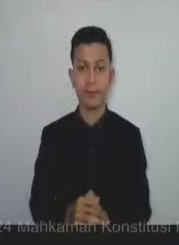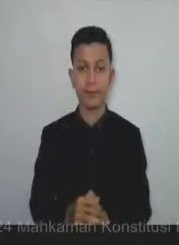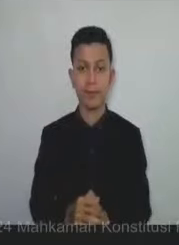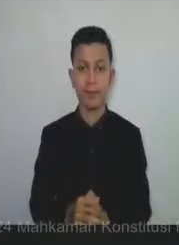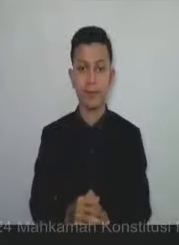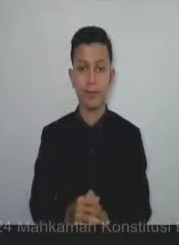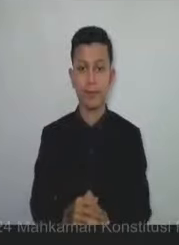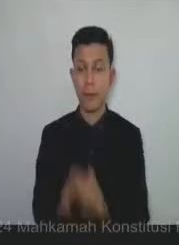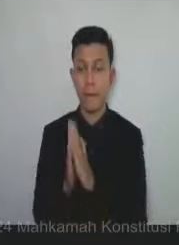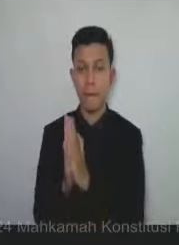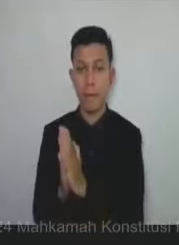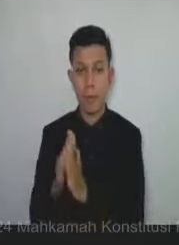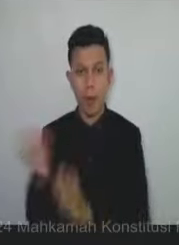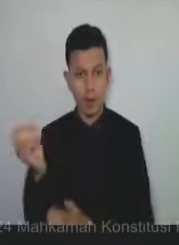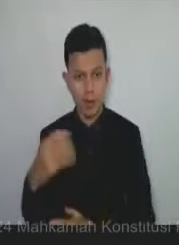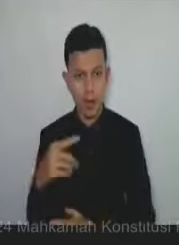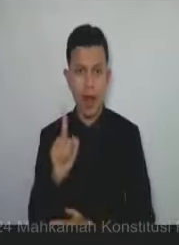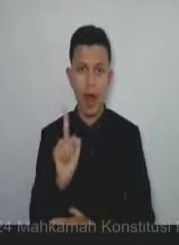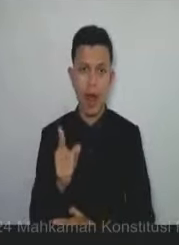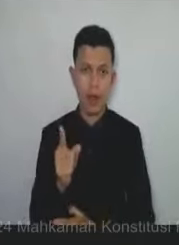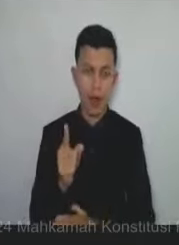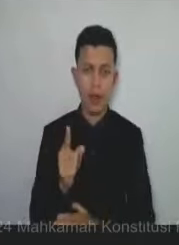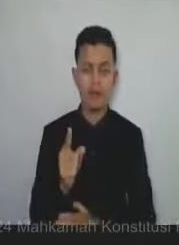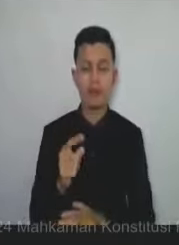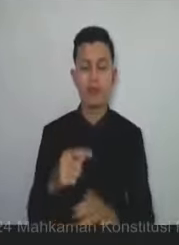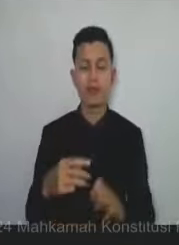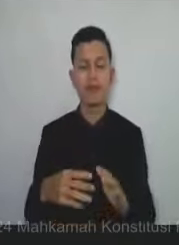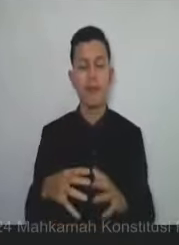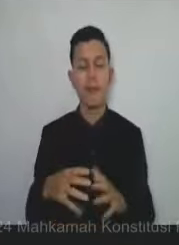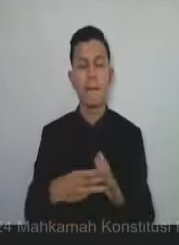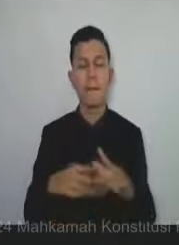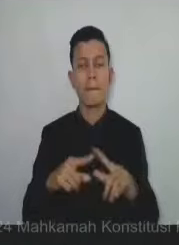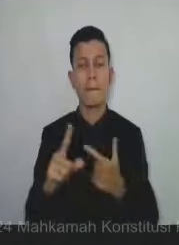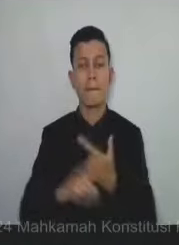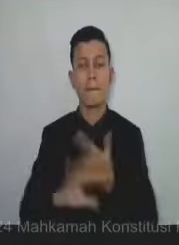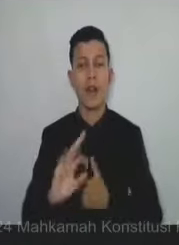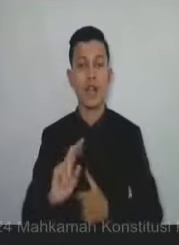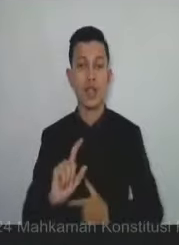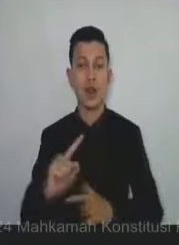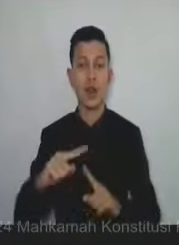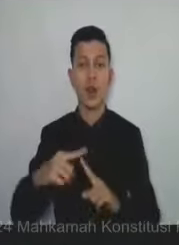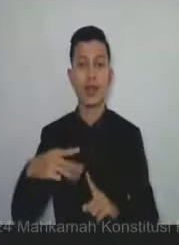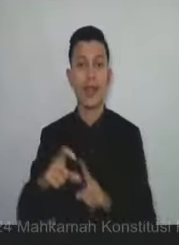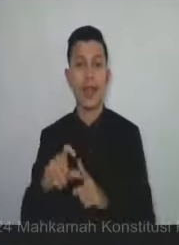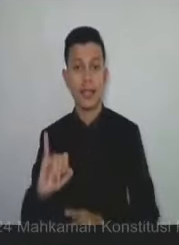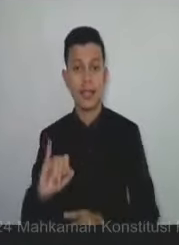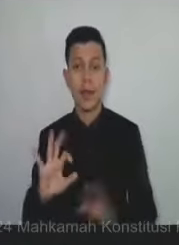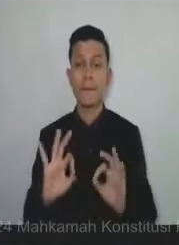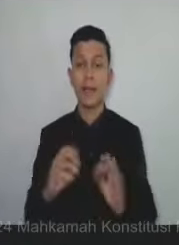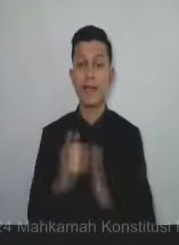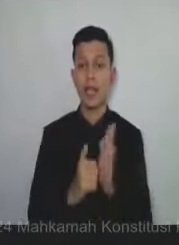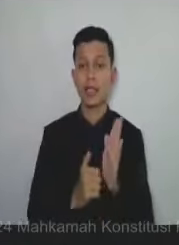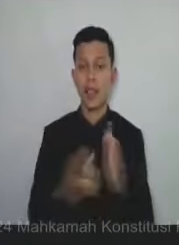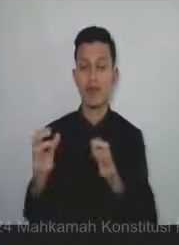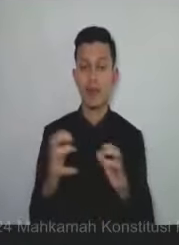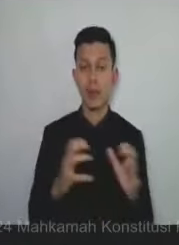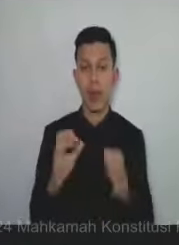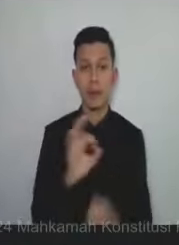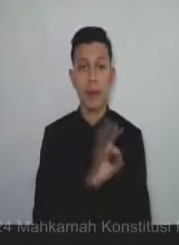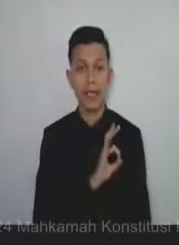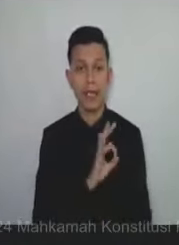Bahwa pemohon mendalilkan adanya kehadiran Mayor Teddy dalam acara debat calon presiden dan wakil presiden debat Capres